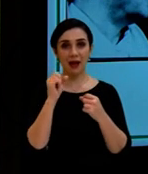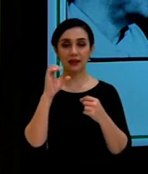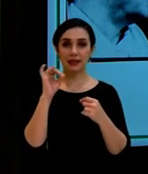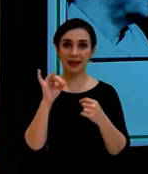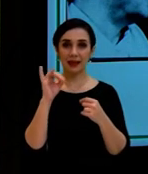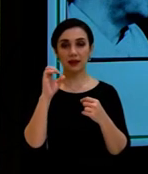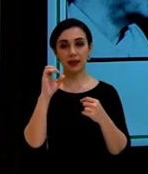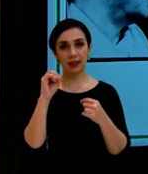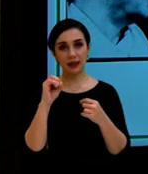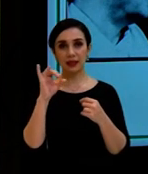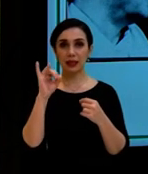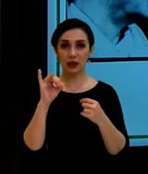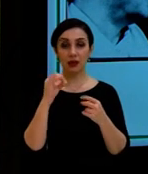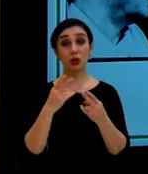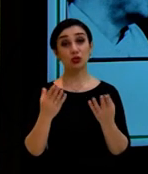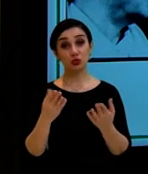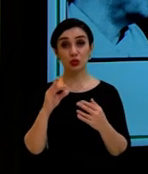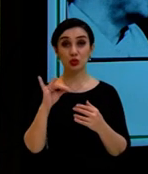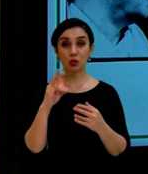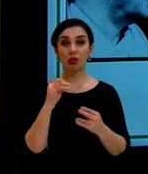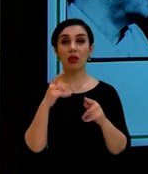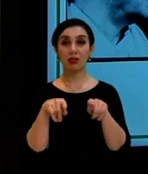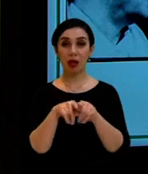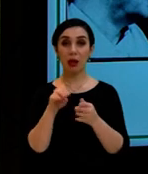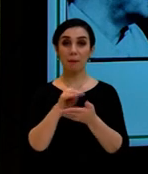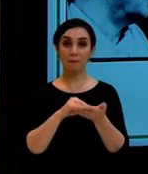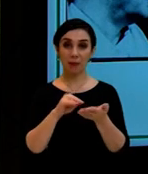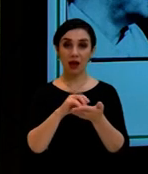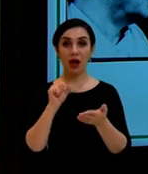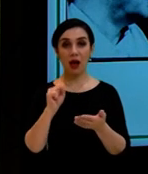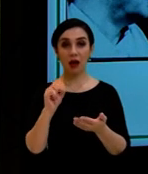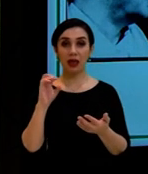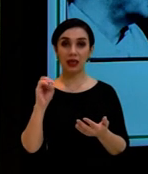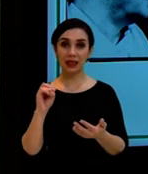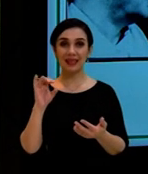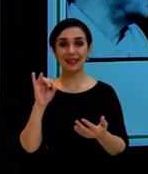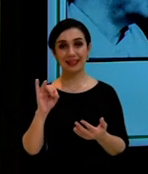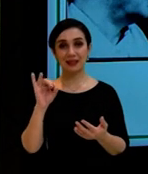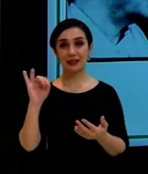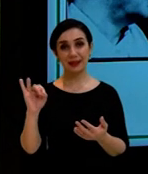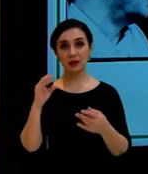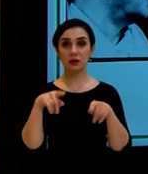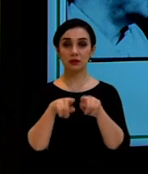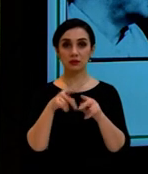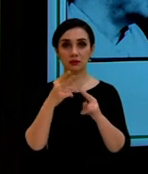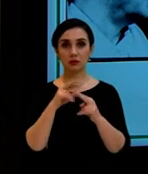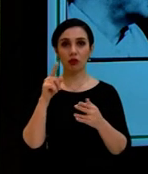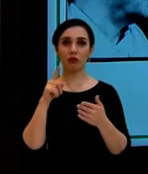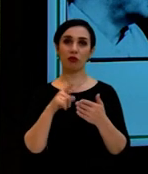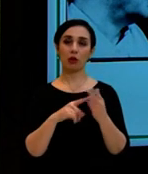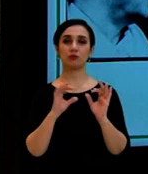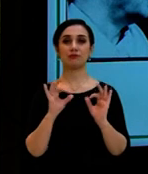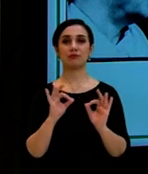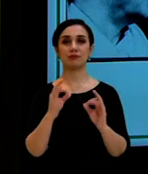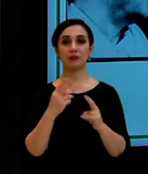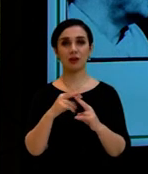и и так господин журден повторяет а е и и и верно да